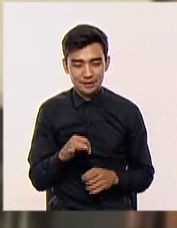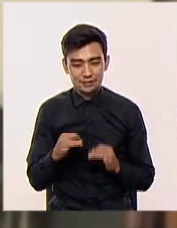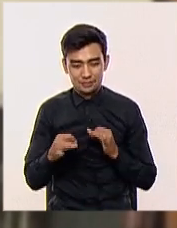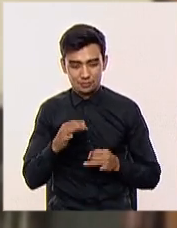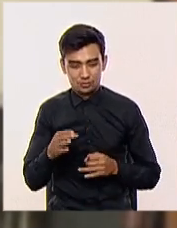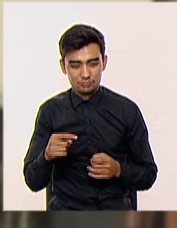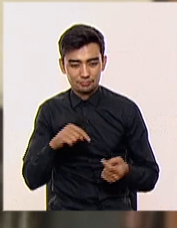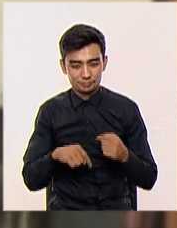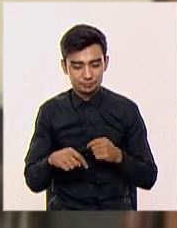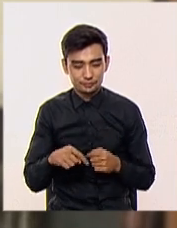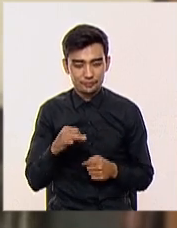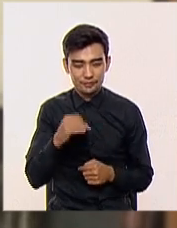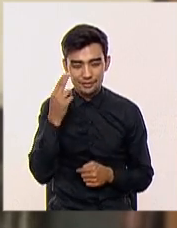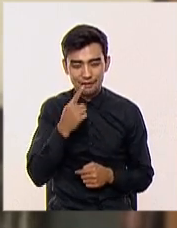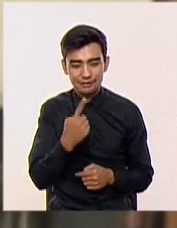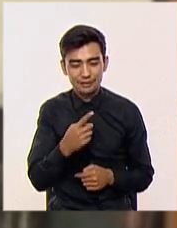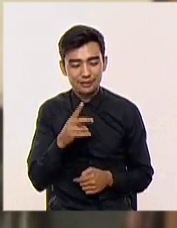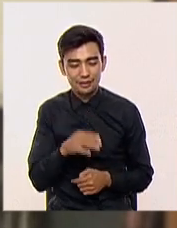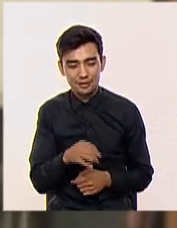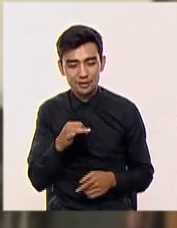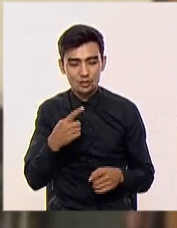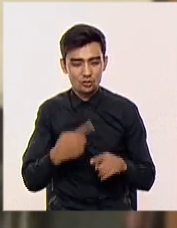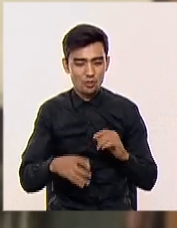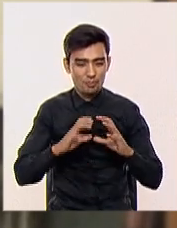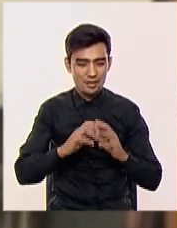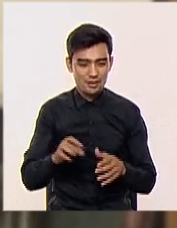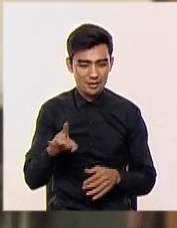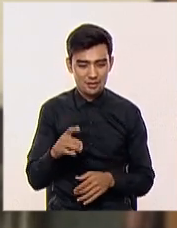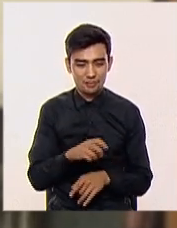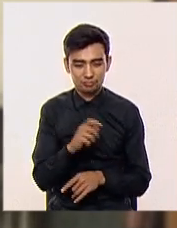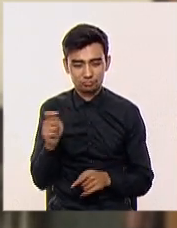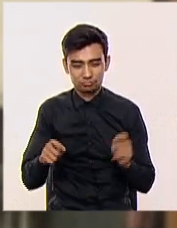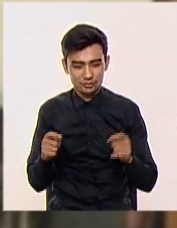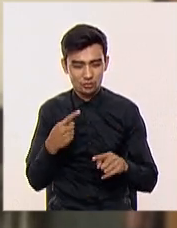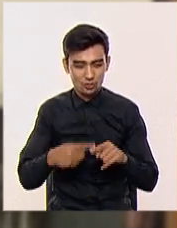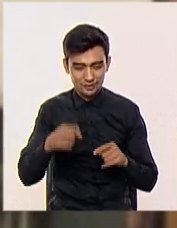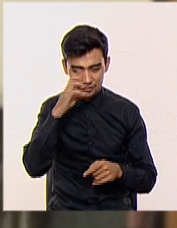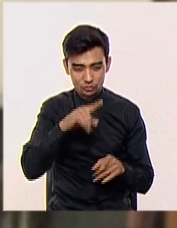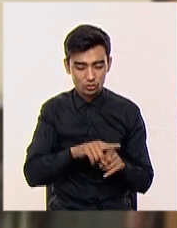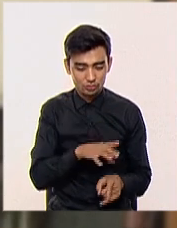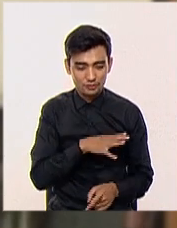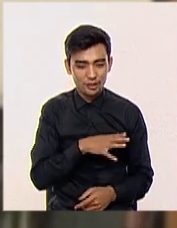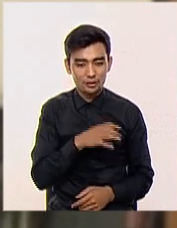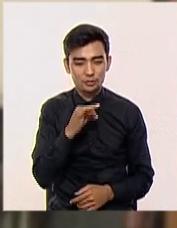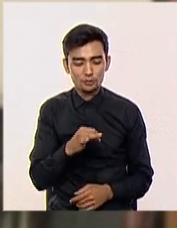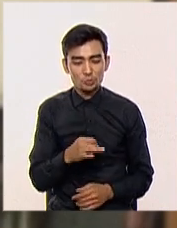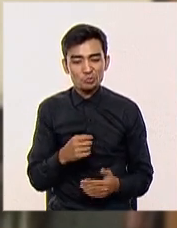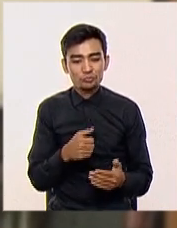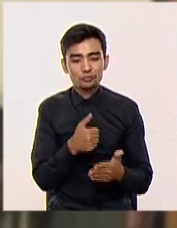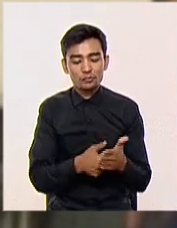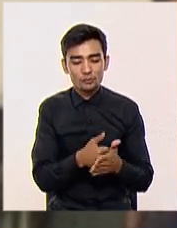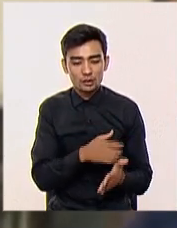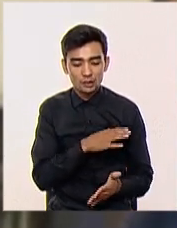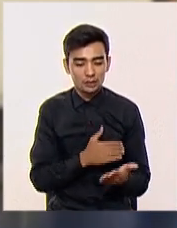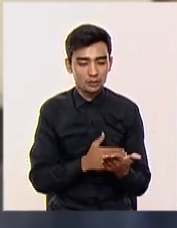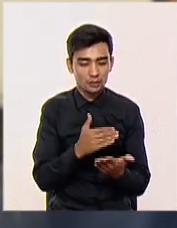неоднократно именно в Астане, когда происходили съезды мировых религий. Вот, это получило высокую оценку